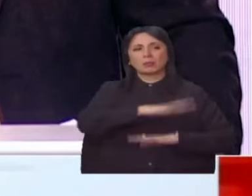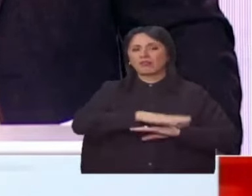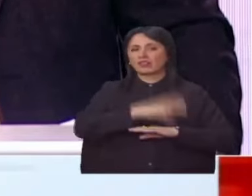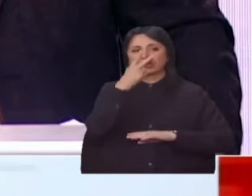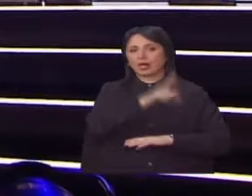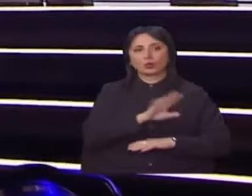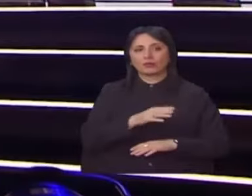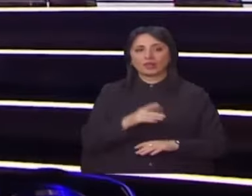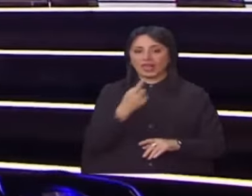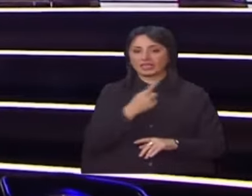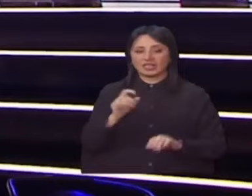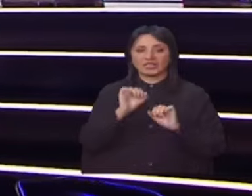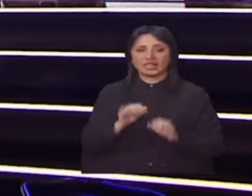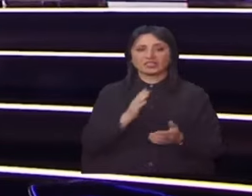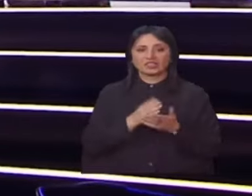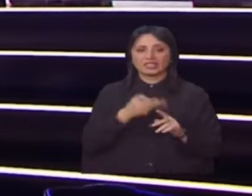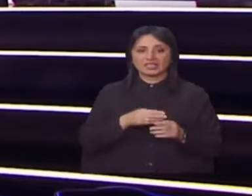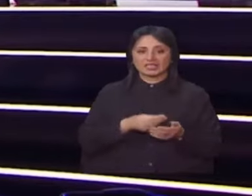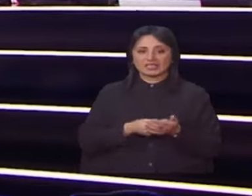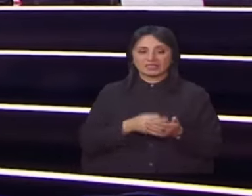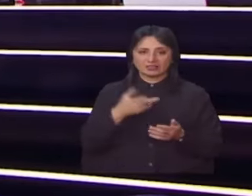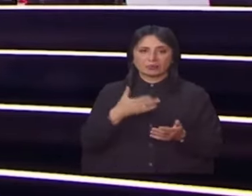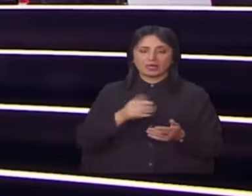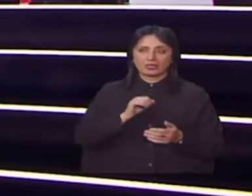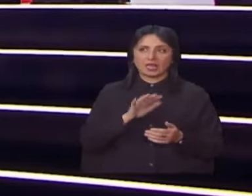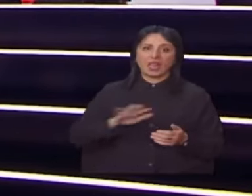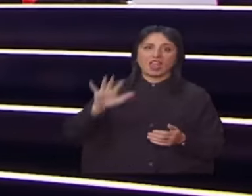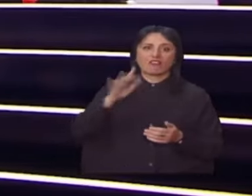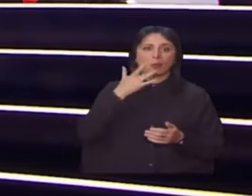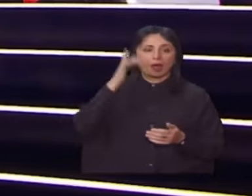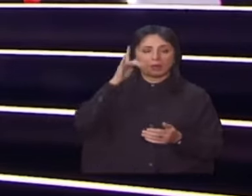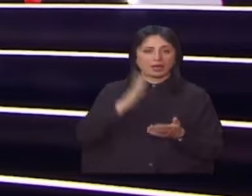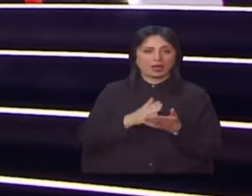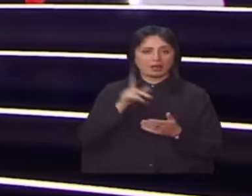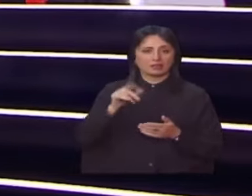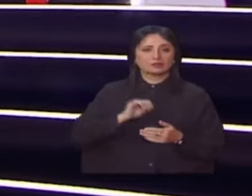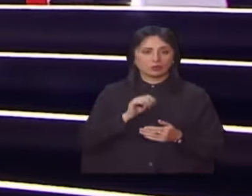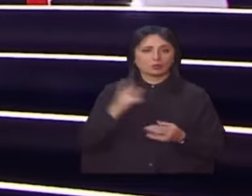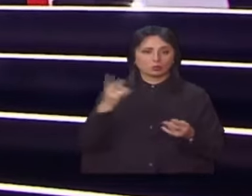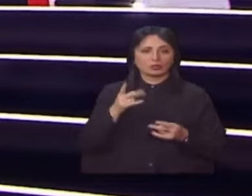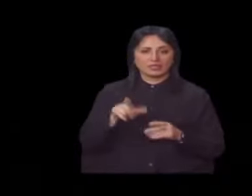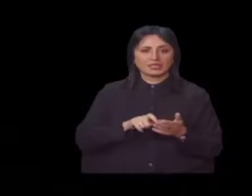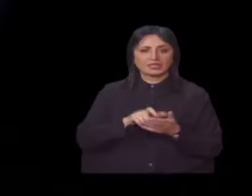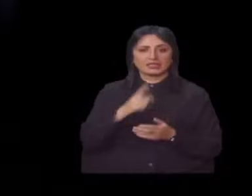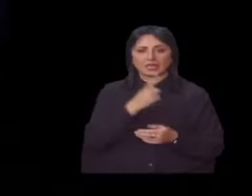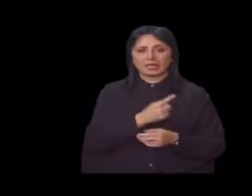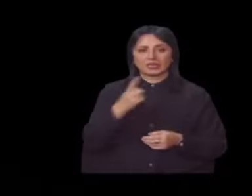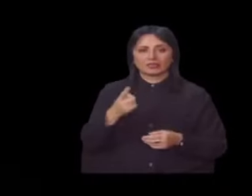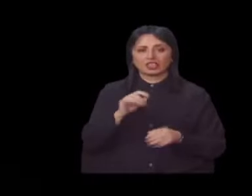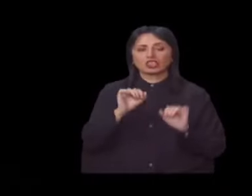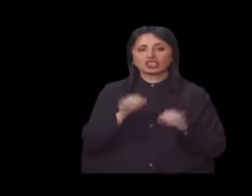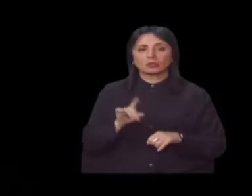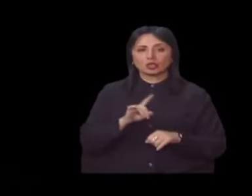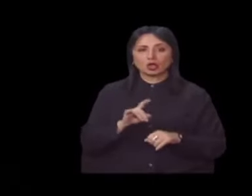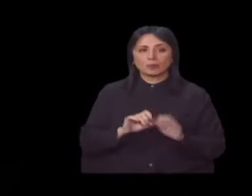ერთ-ერთი დაცვა ჩვენი არის ის ძლიერი მეგობრები, რომელიც ევროპაში და ამერიკაში არიან და აი ეს გზა არის ერთ-ერთი შესაძლებლობა,